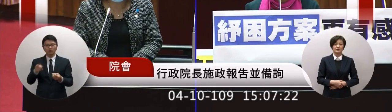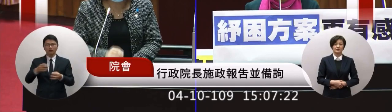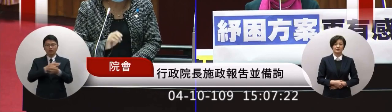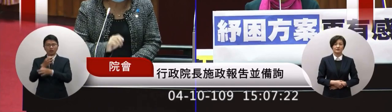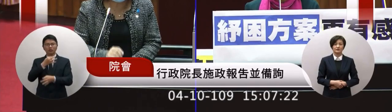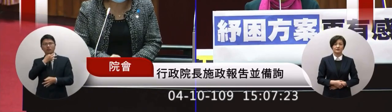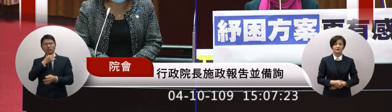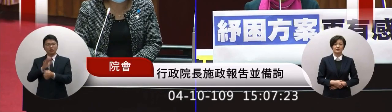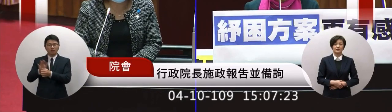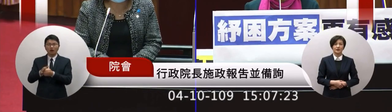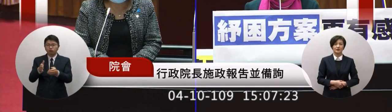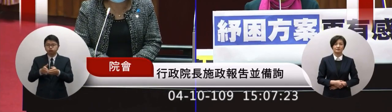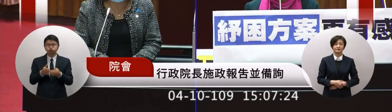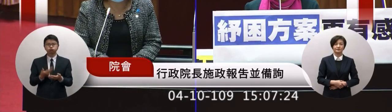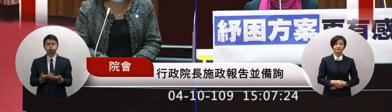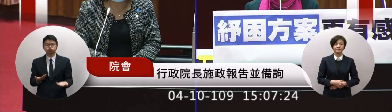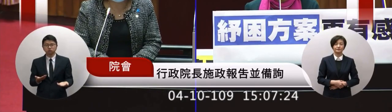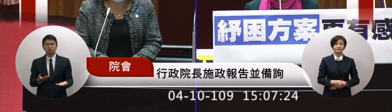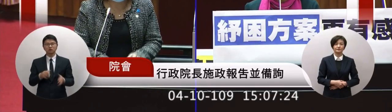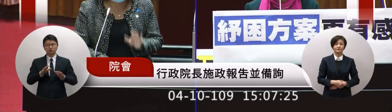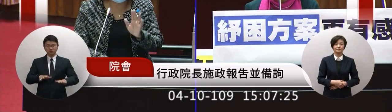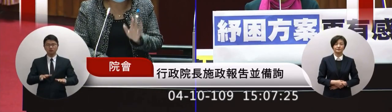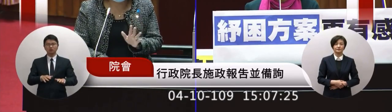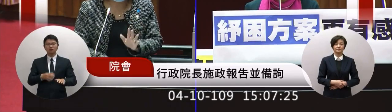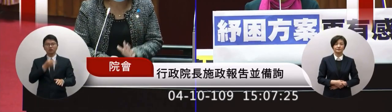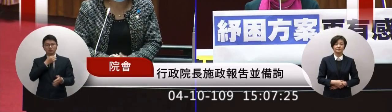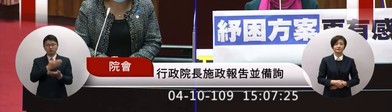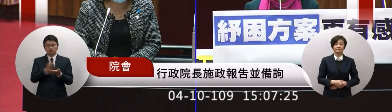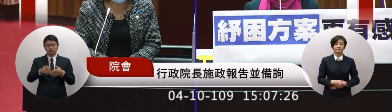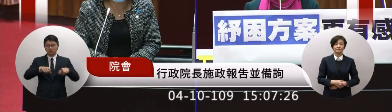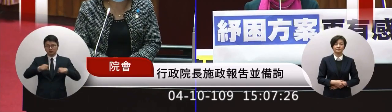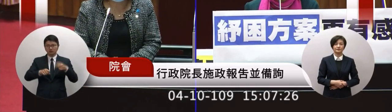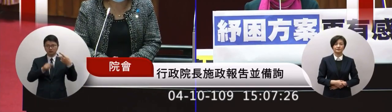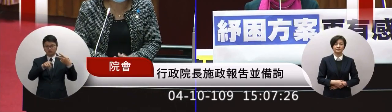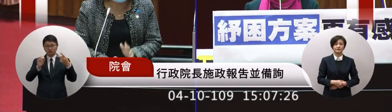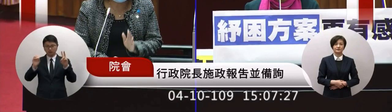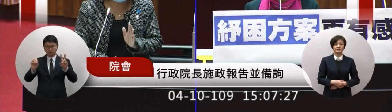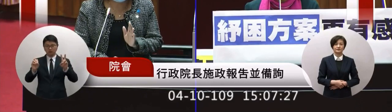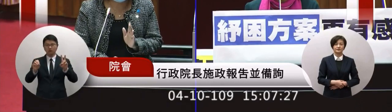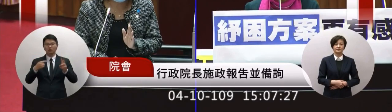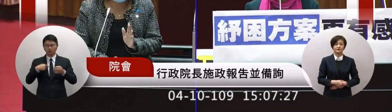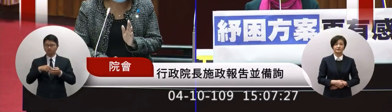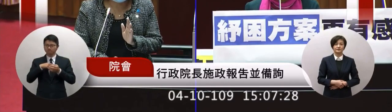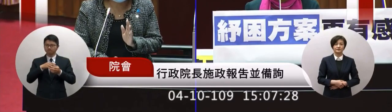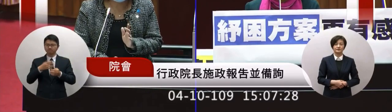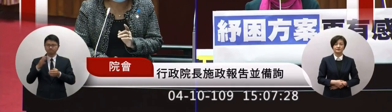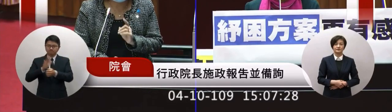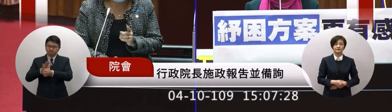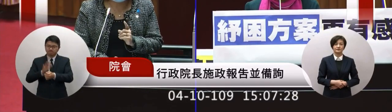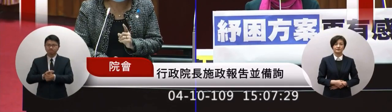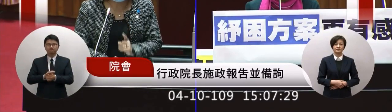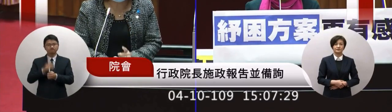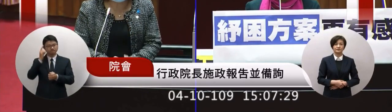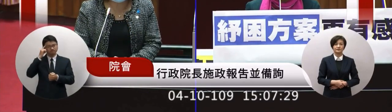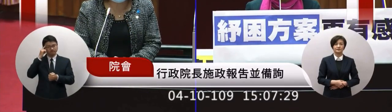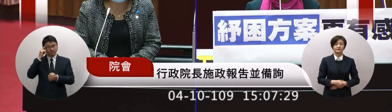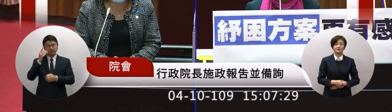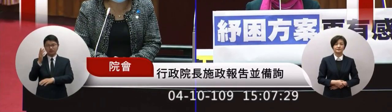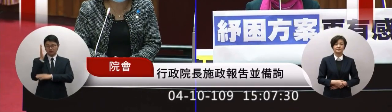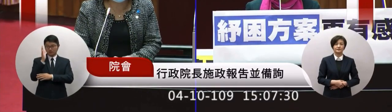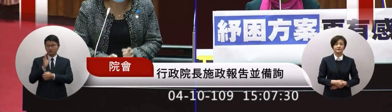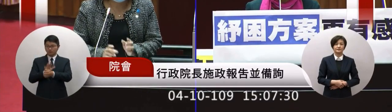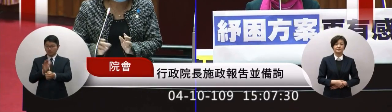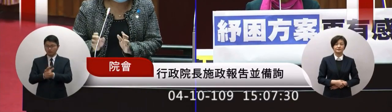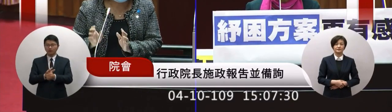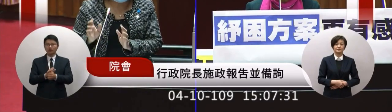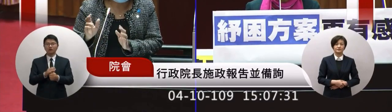的哈。所以我们这一次在纾困2.0里面也有争取了哈，就是由政府来补贴第一年的利息